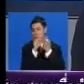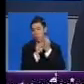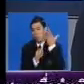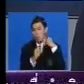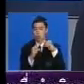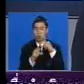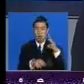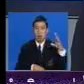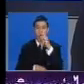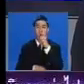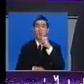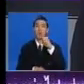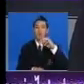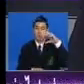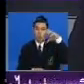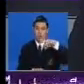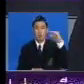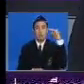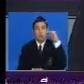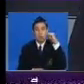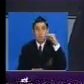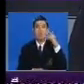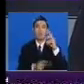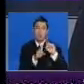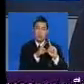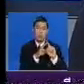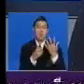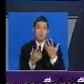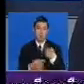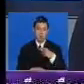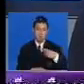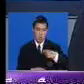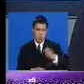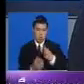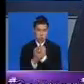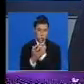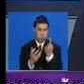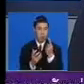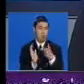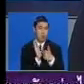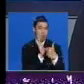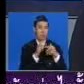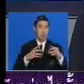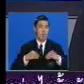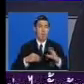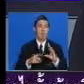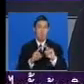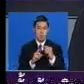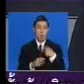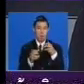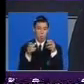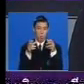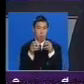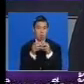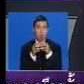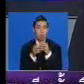ที่แล้ว35คนนะคะได้ส่งทนายความยื่นคำร้องคัดค้านข้อหาในขณะที่หัวหน้าพนักงานสอบสวนขึ้นเวทียืนยันจะ